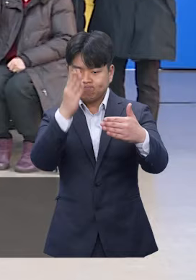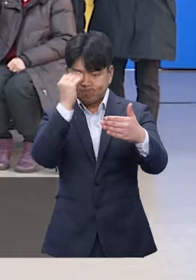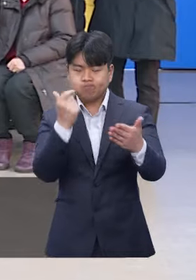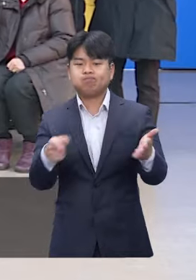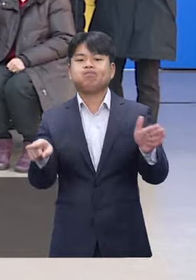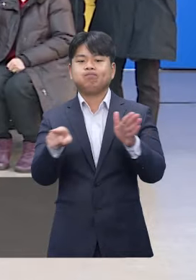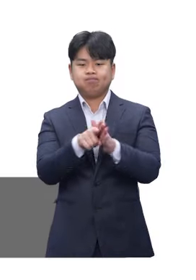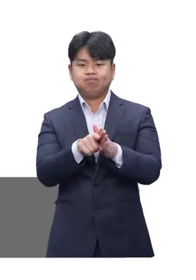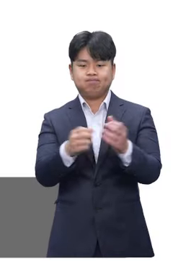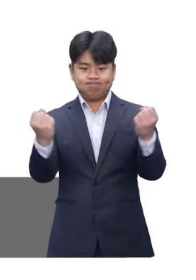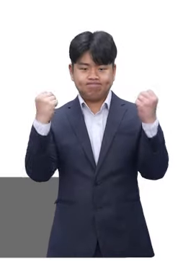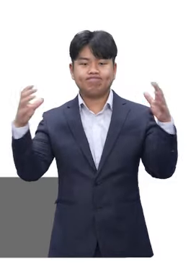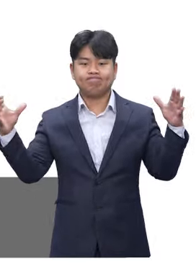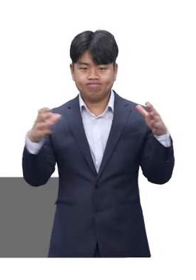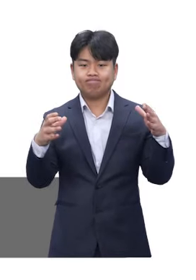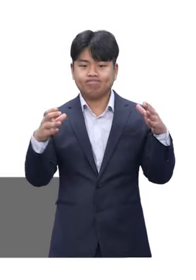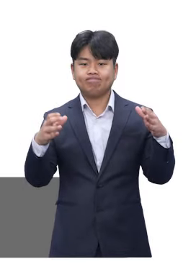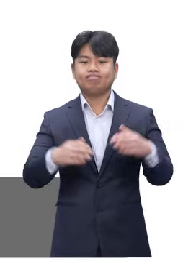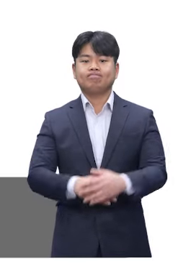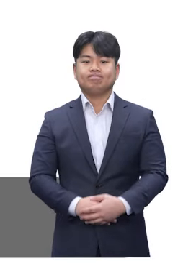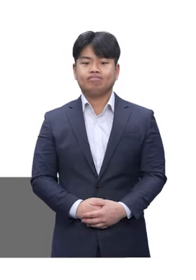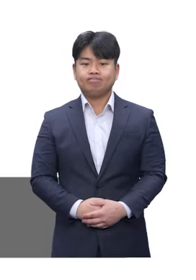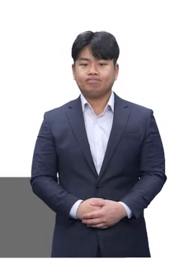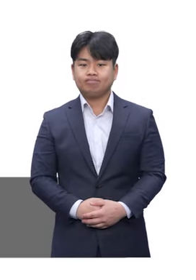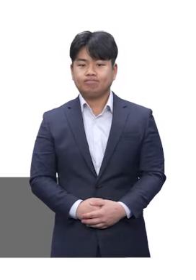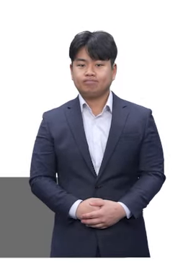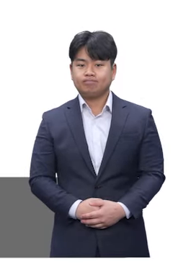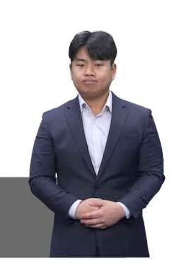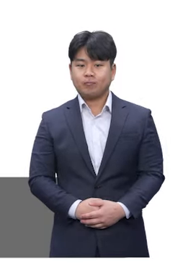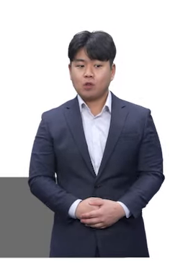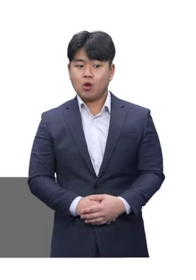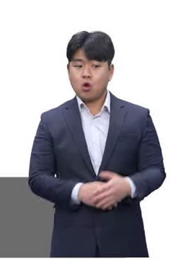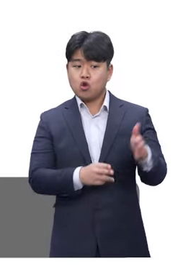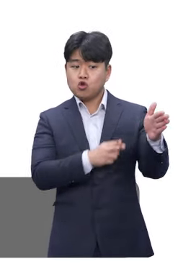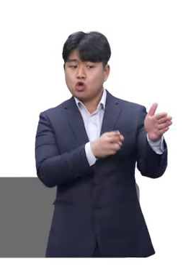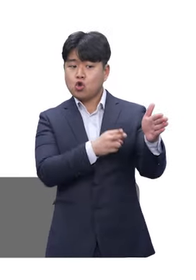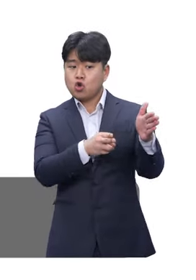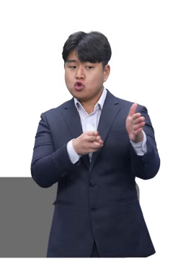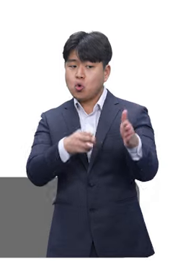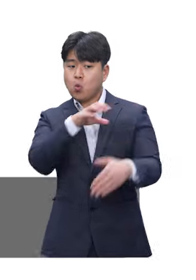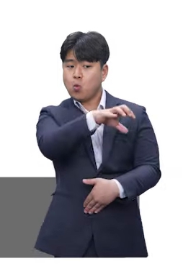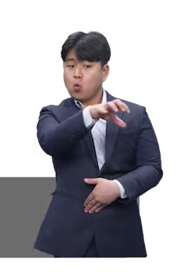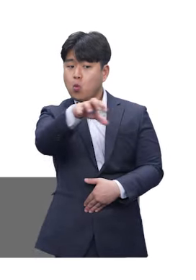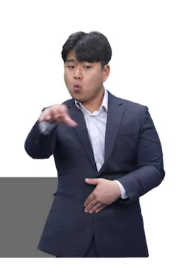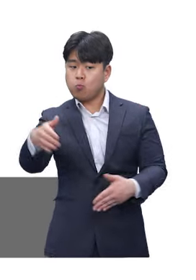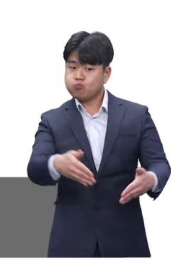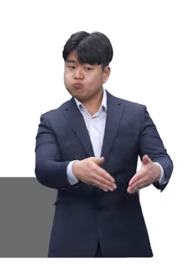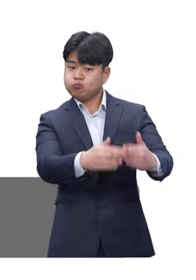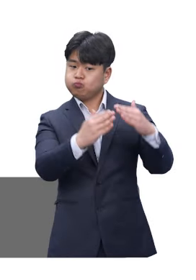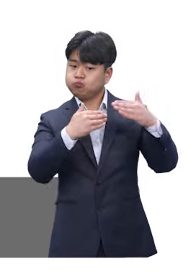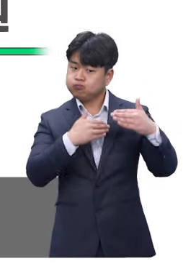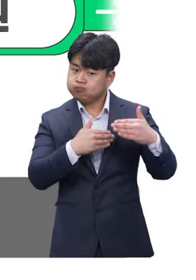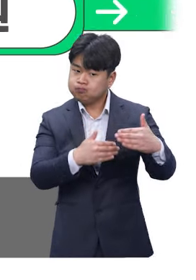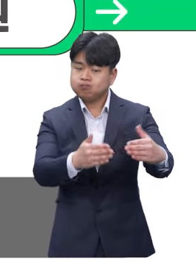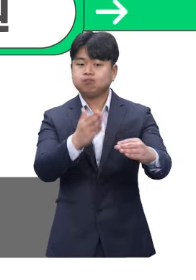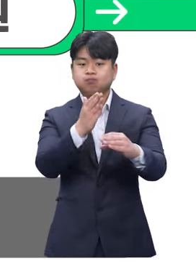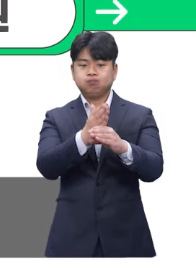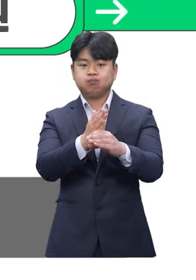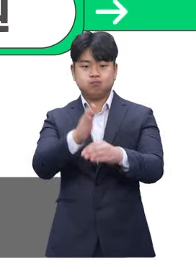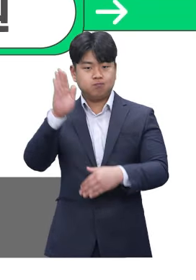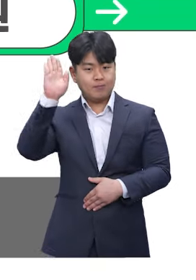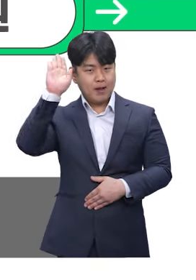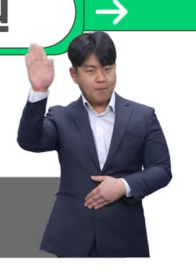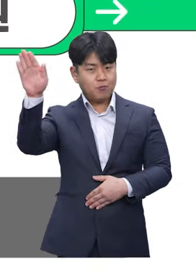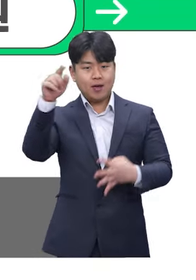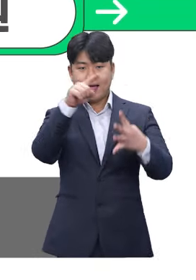협력하게 됩니다. 인덕원 동탄선과 월곶 판교선은 이미 착공되어 공사가 진행 중인데요. 향후 인덕원역은